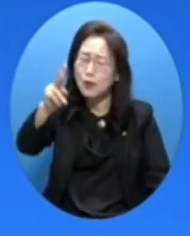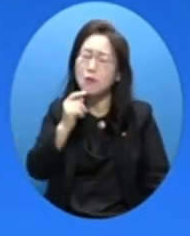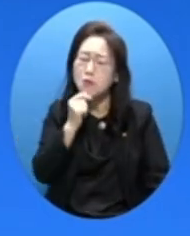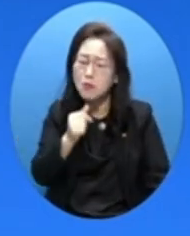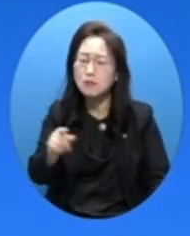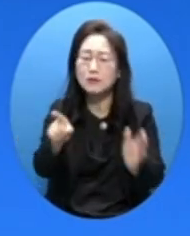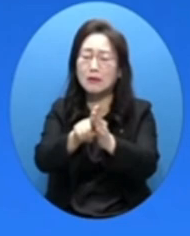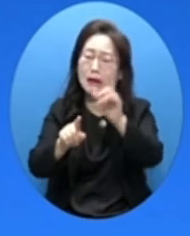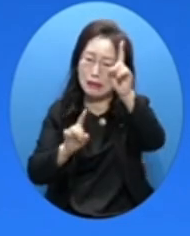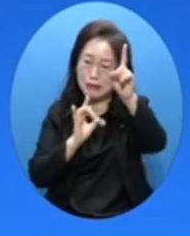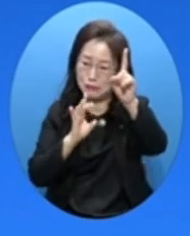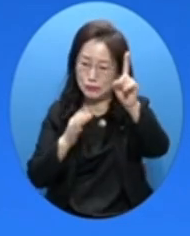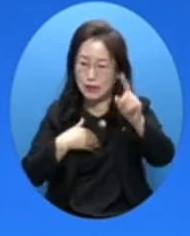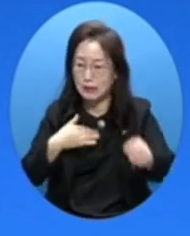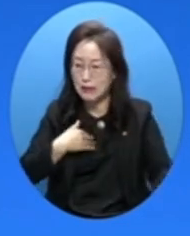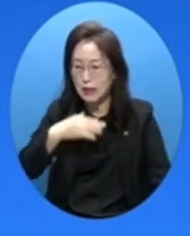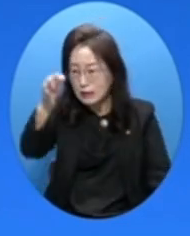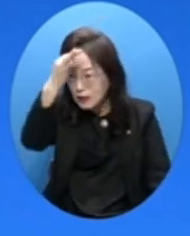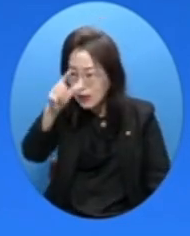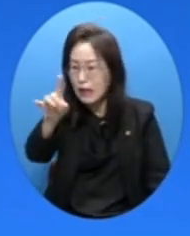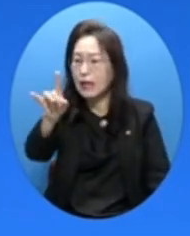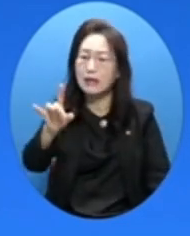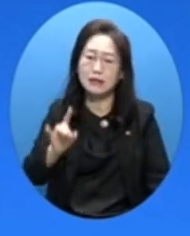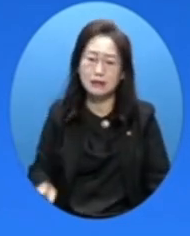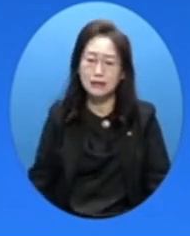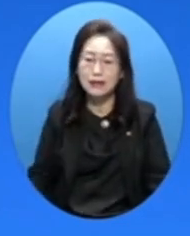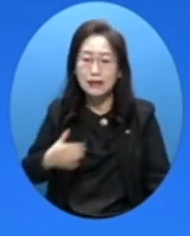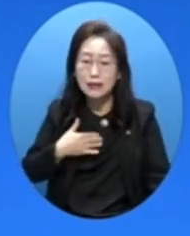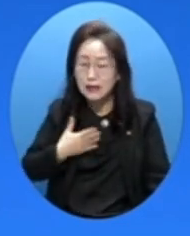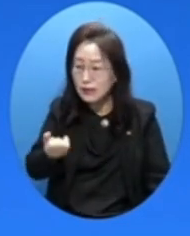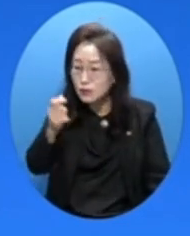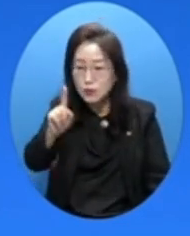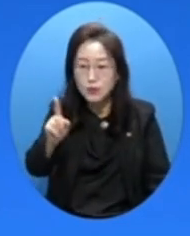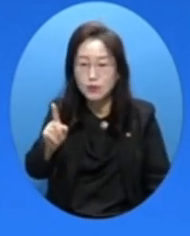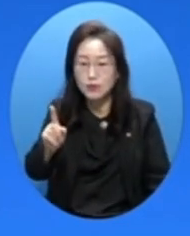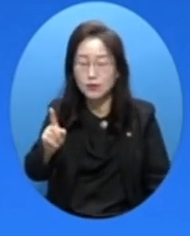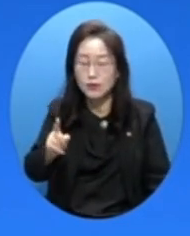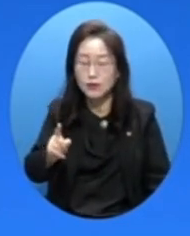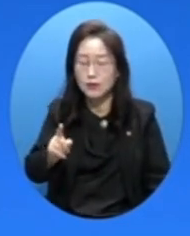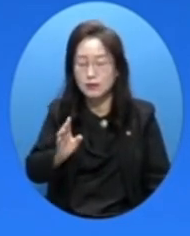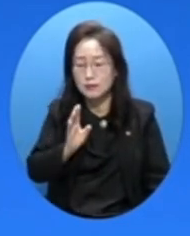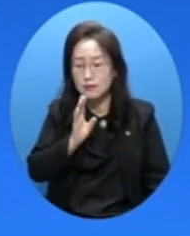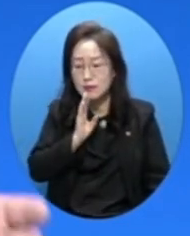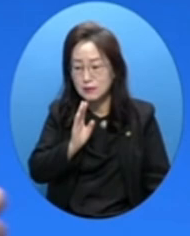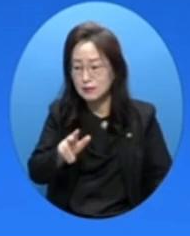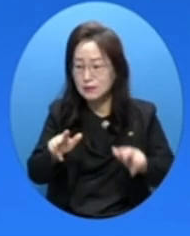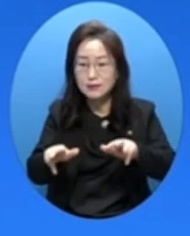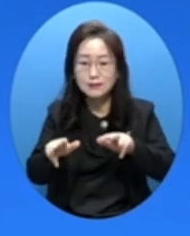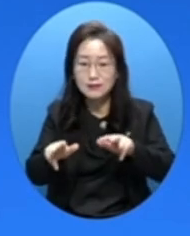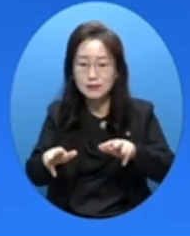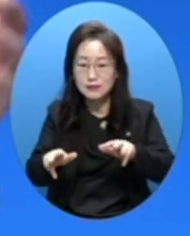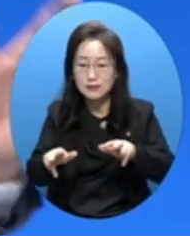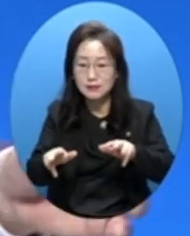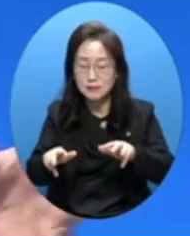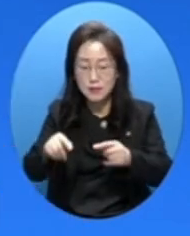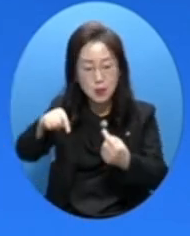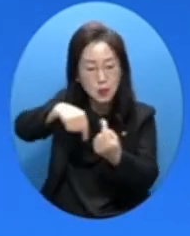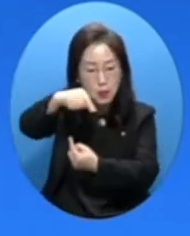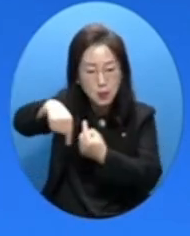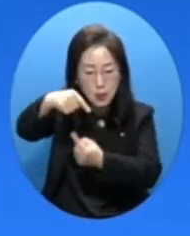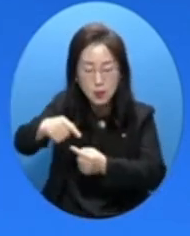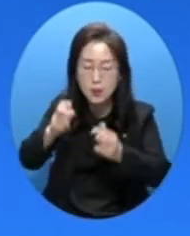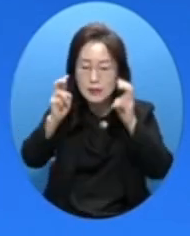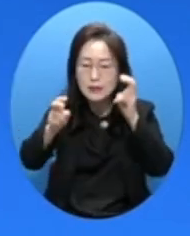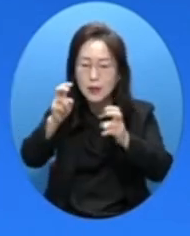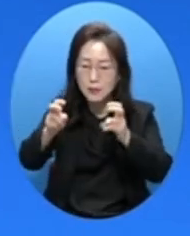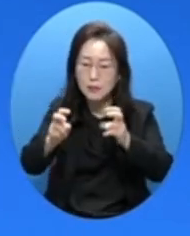없습니다. 내 갖고 있는 것은 나의 재능 하나밖에 없습니다. 내 갖고 있는 것은 내가 유일하게 지금 경영하고 있는 조그만 사업장